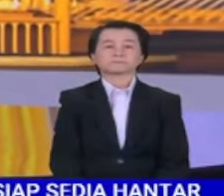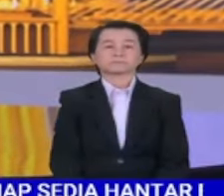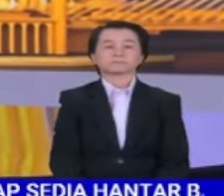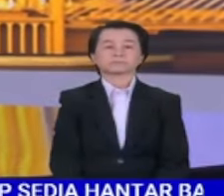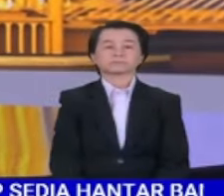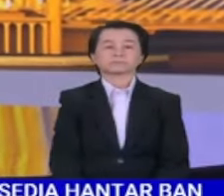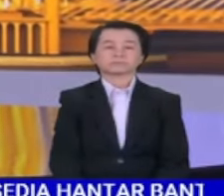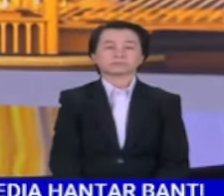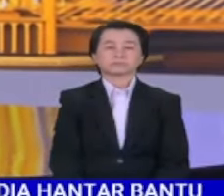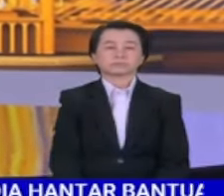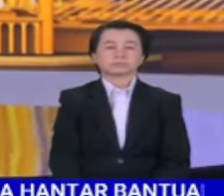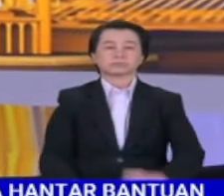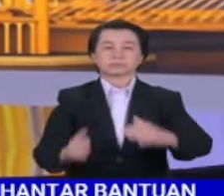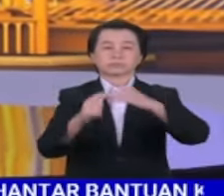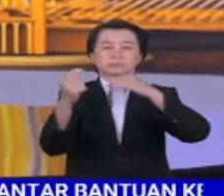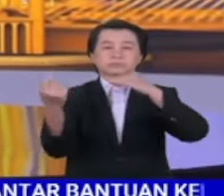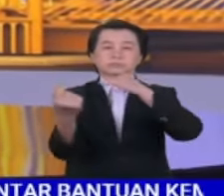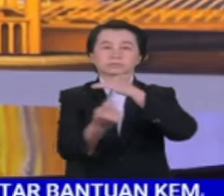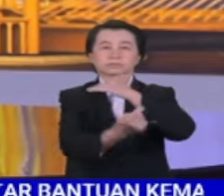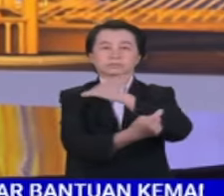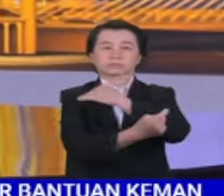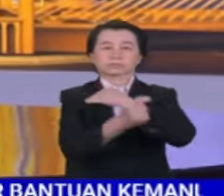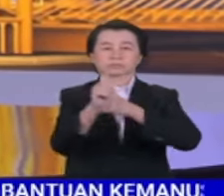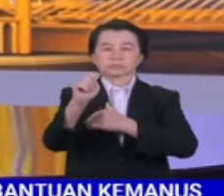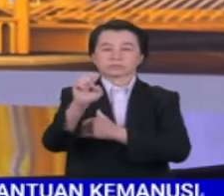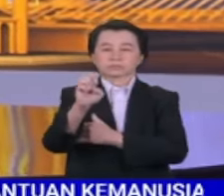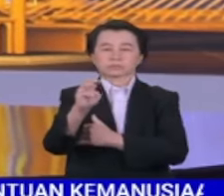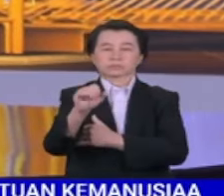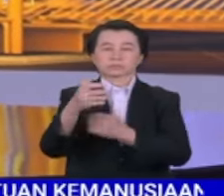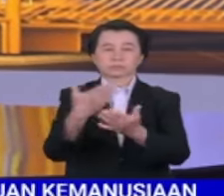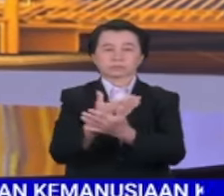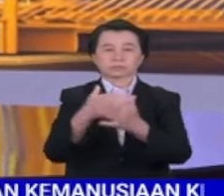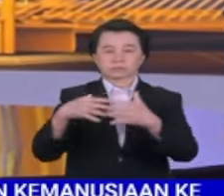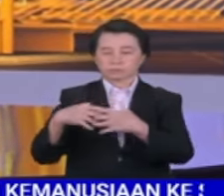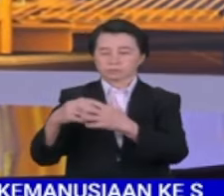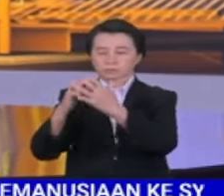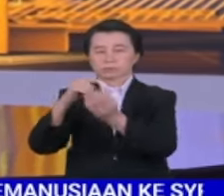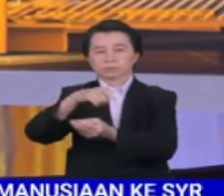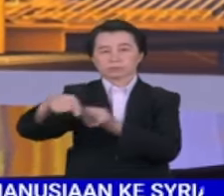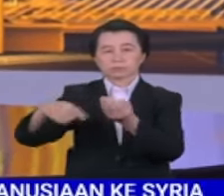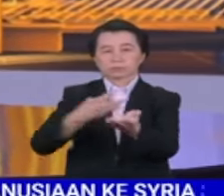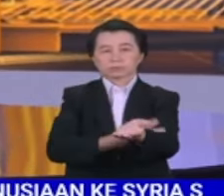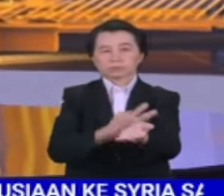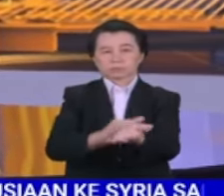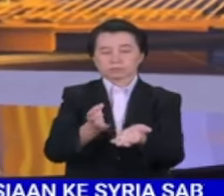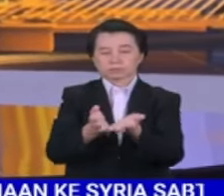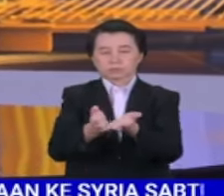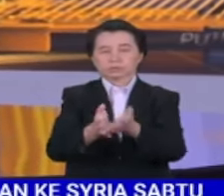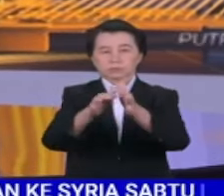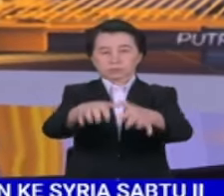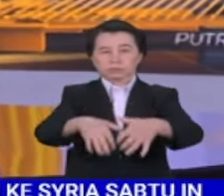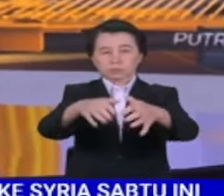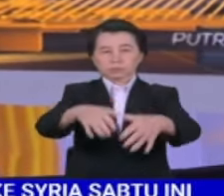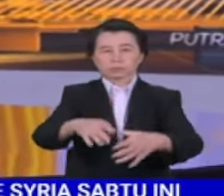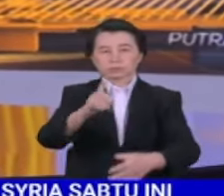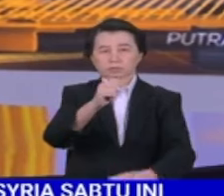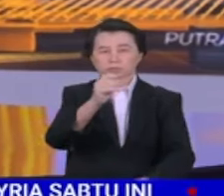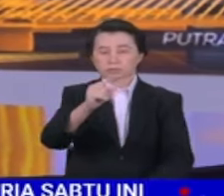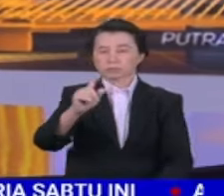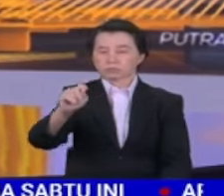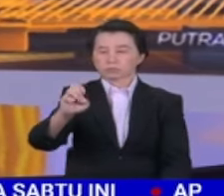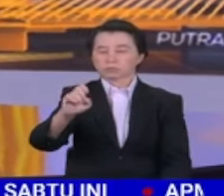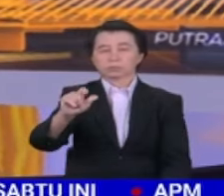kembali Taman tema baru akan dibangunkan di sekitar kawasan warisan kapal korek Tanjung Tualang